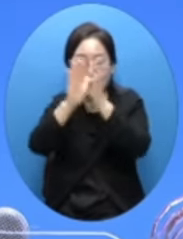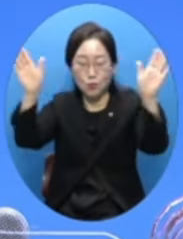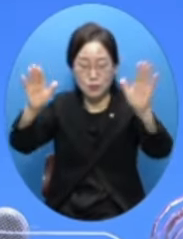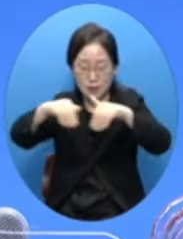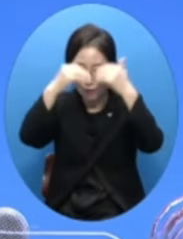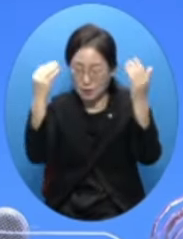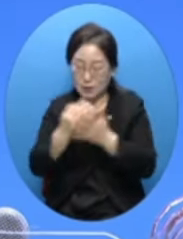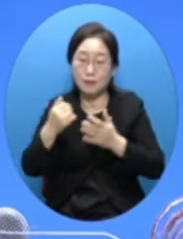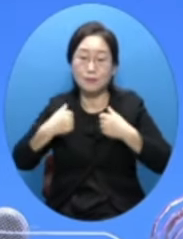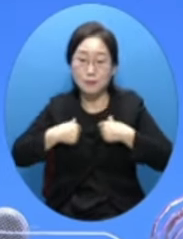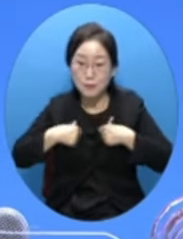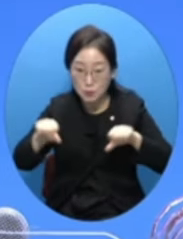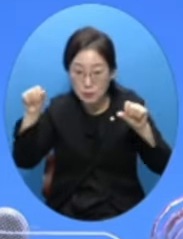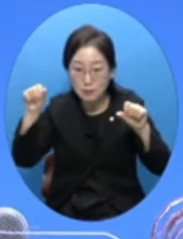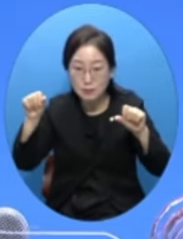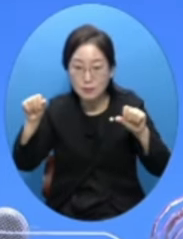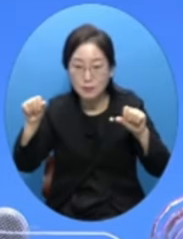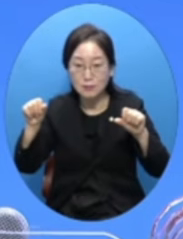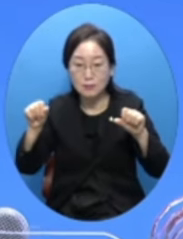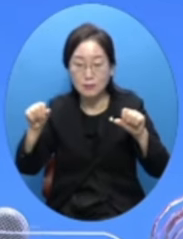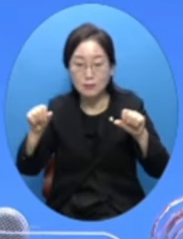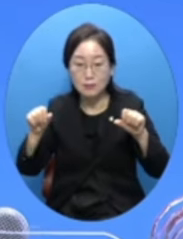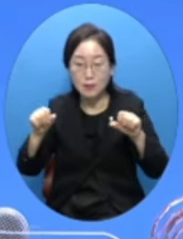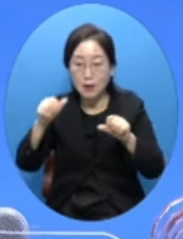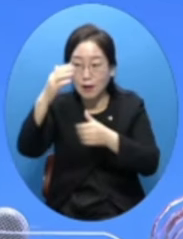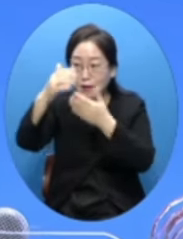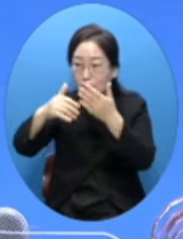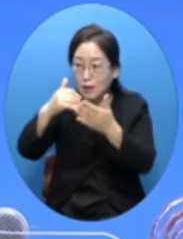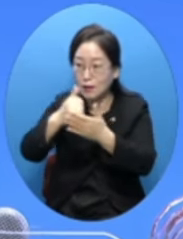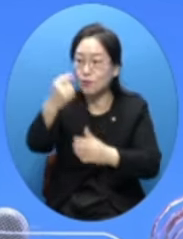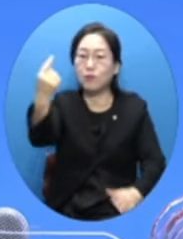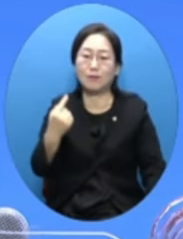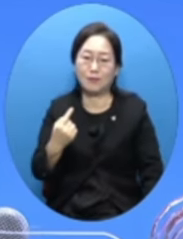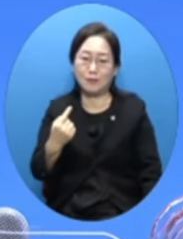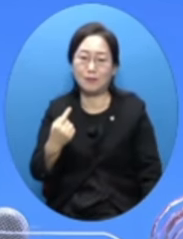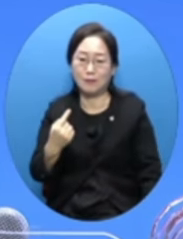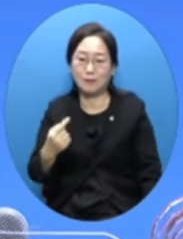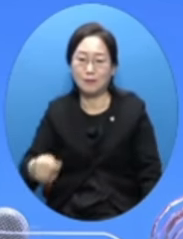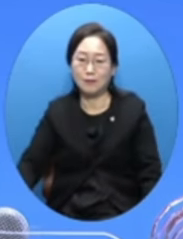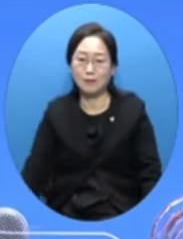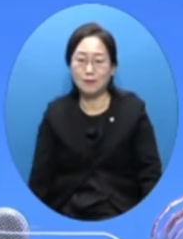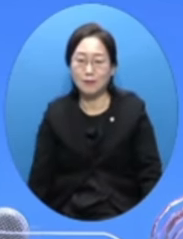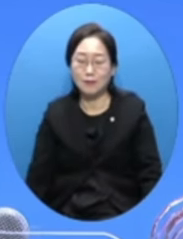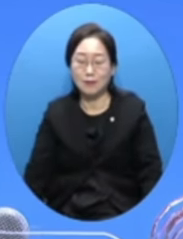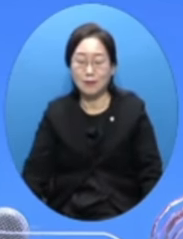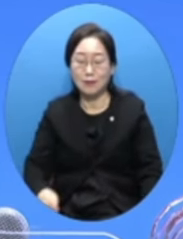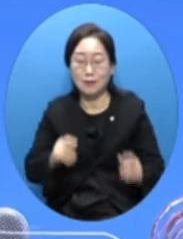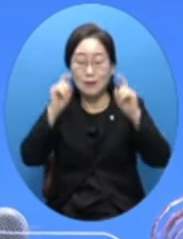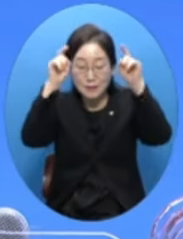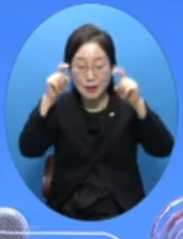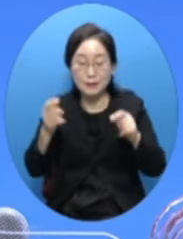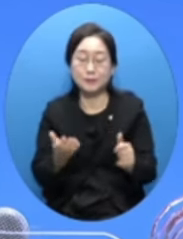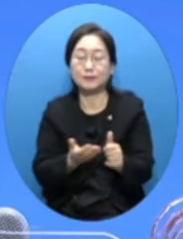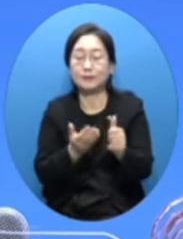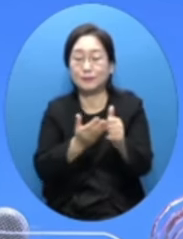때 하나님이 모세를 찾아오셨습니다. 그가 양을 치고 있는데